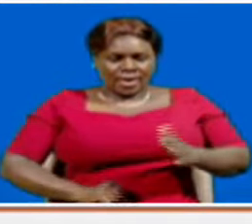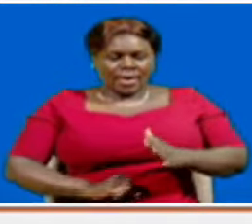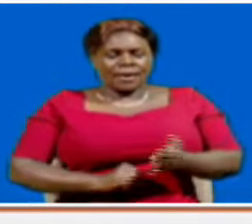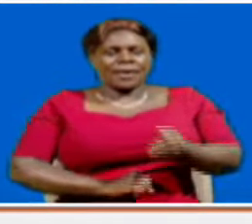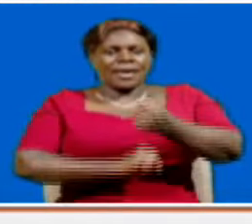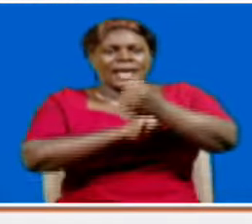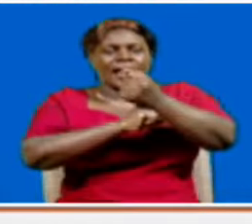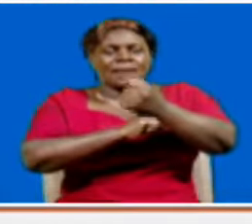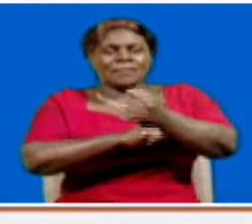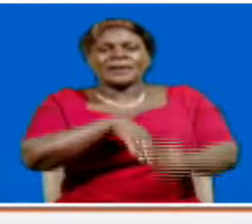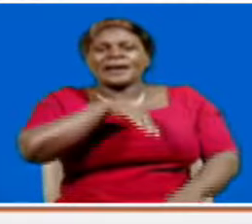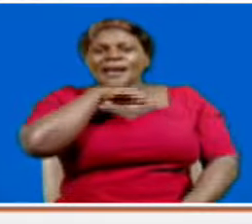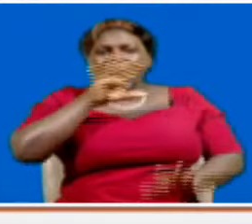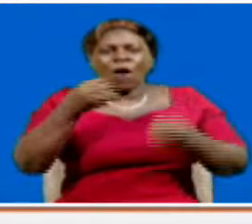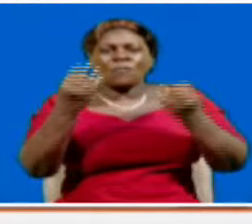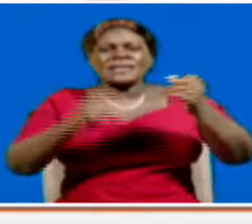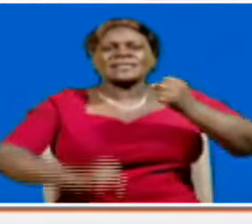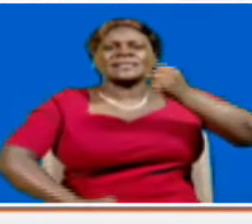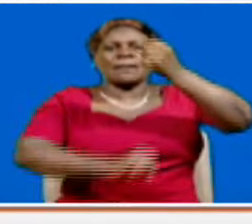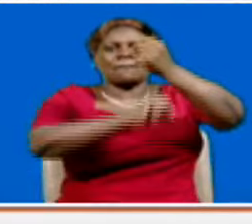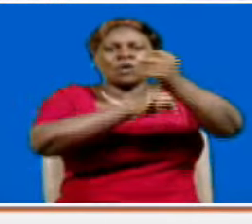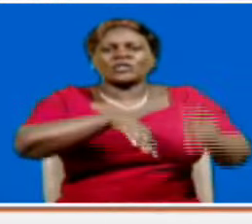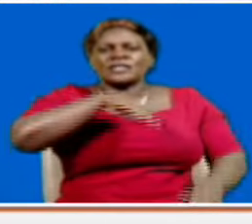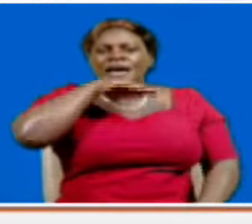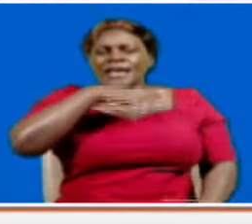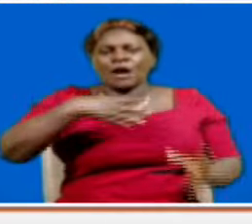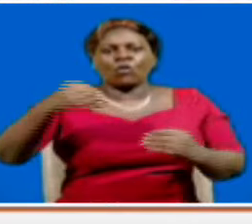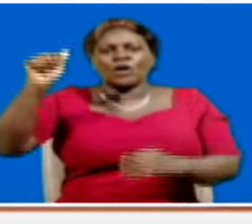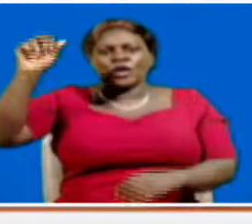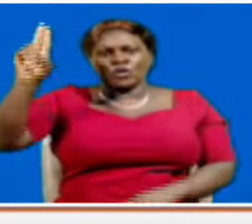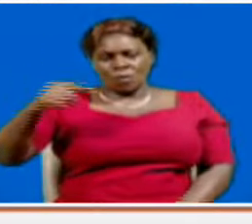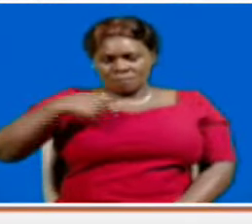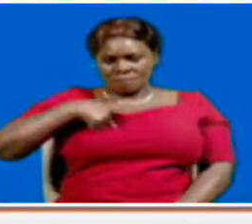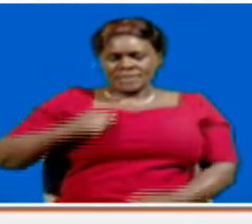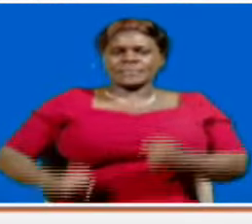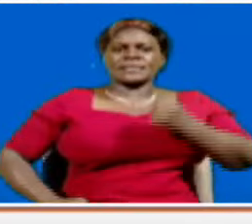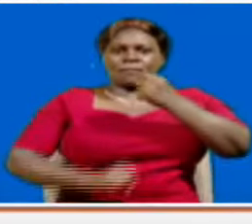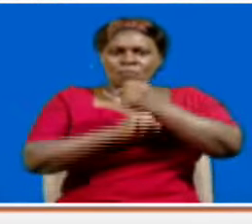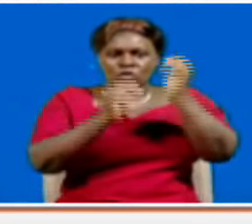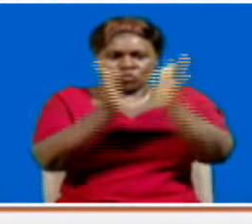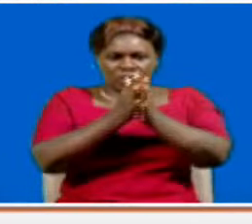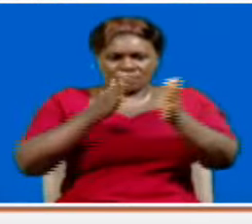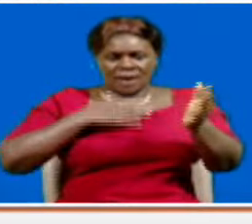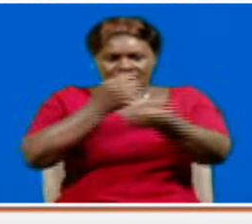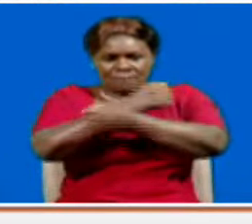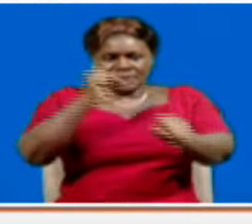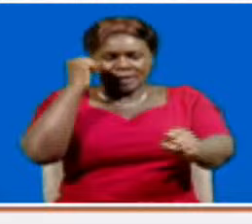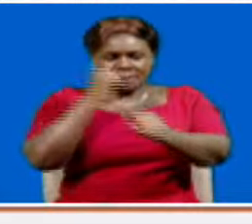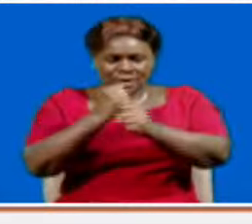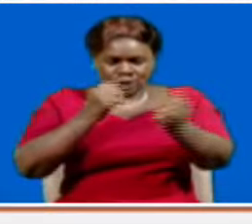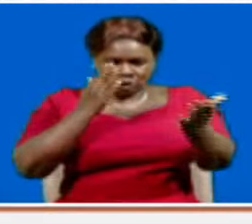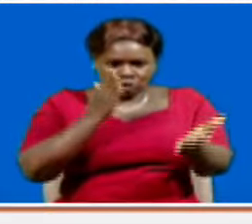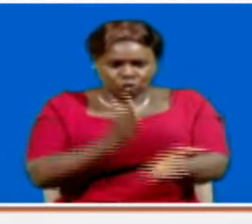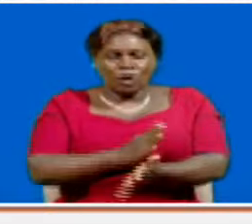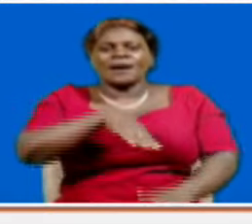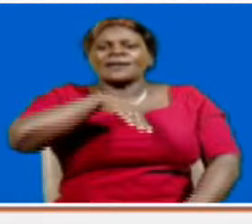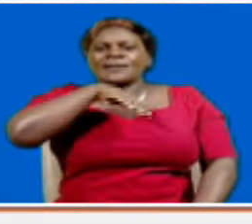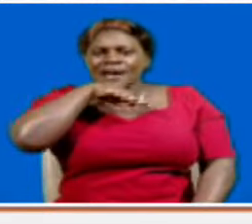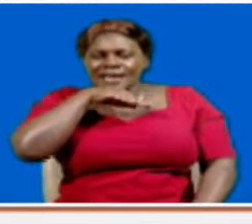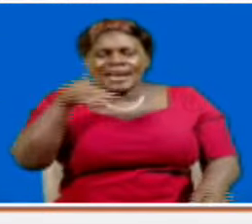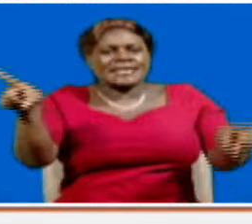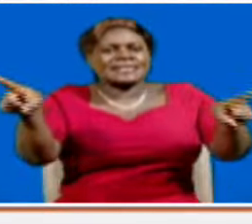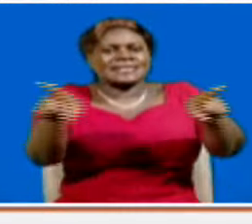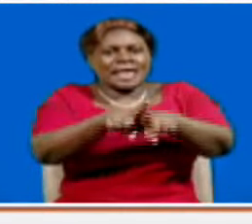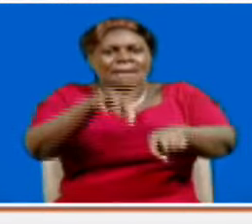aende AU. Wangapi wanasema tusaidie Raila aende AU? Mimi niko hapo na rais wangu tuhakikishe ya kwamba Raila pia